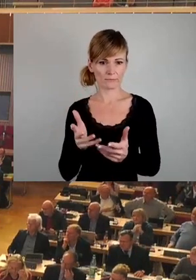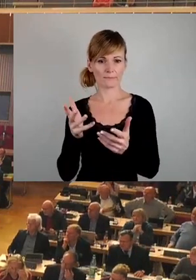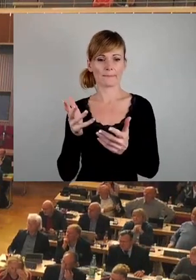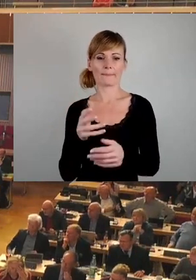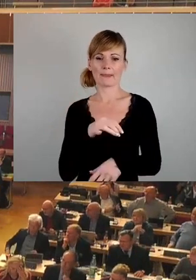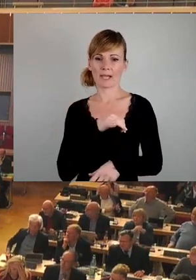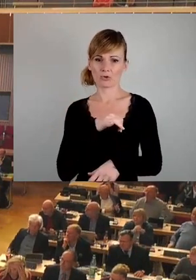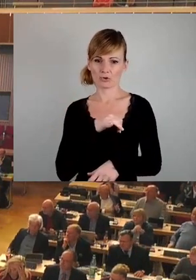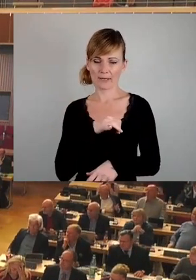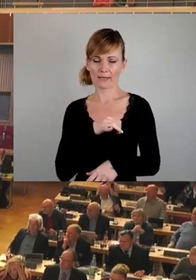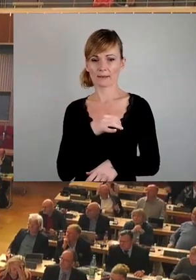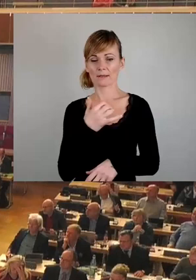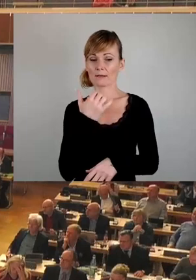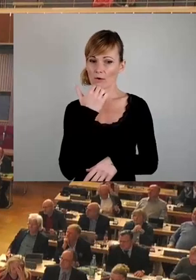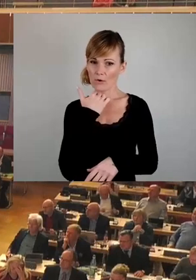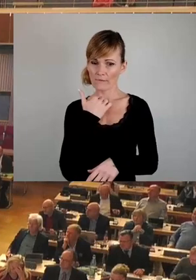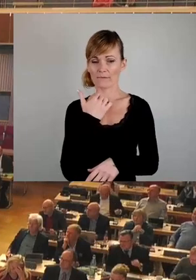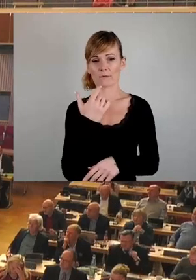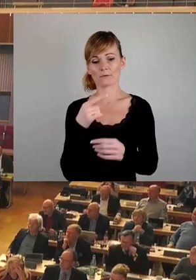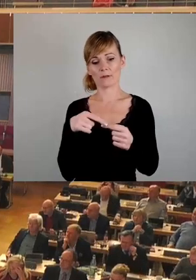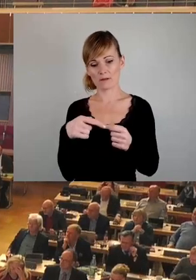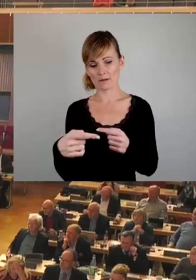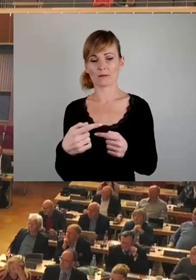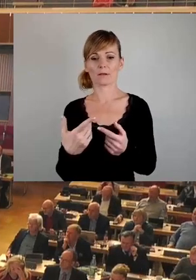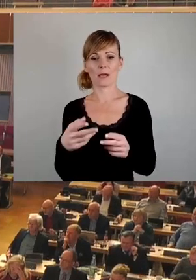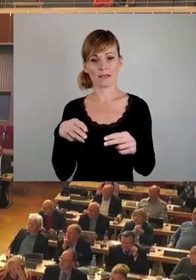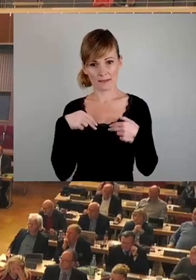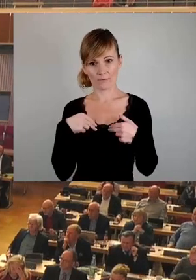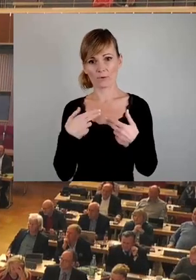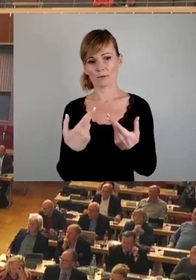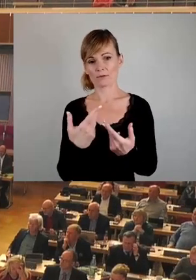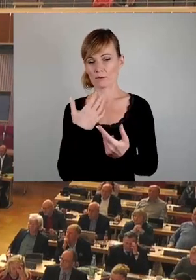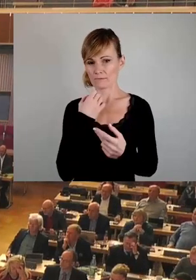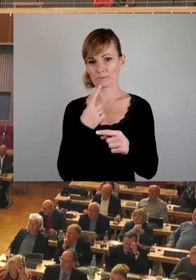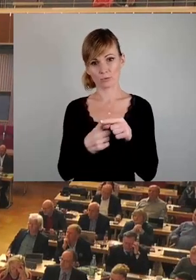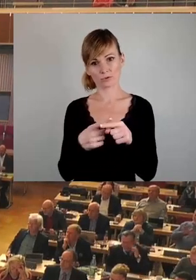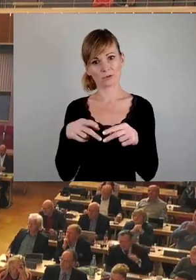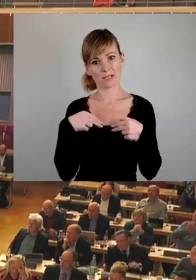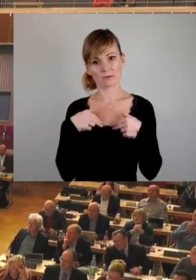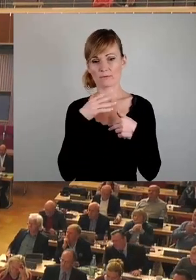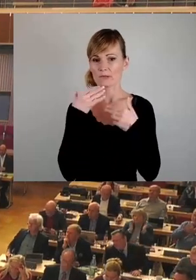auf eine zeitnahe Antwort und auch hoffentlich eine positive Antwort. Vielen Dank.